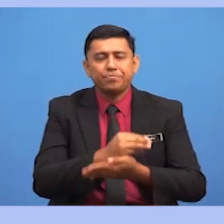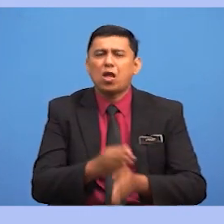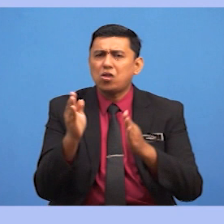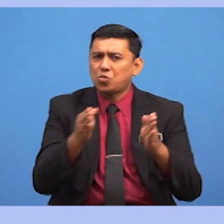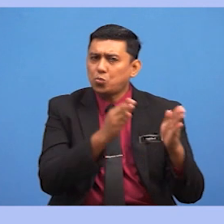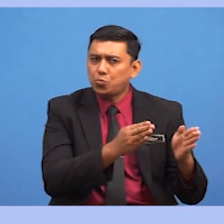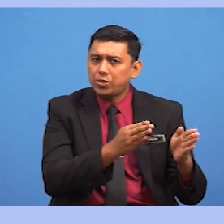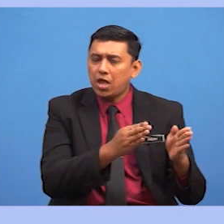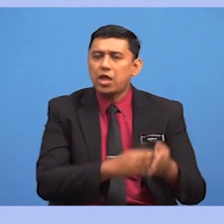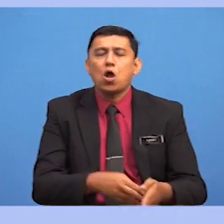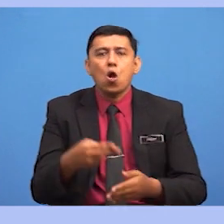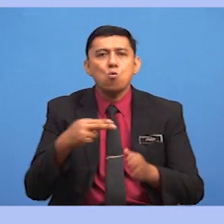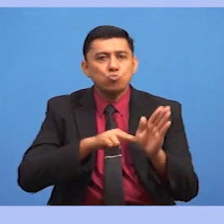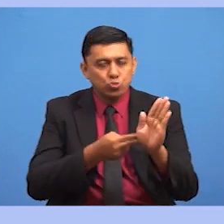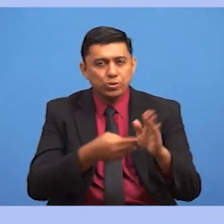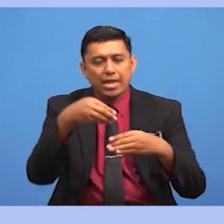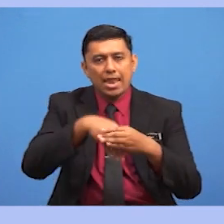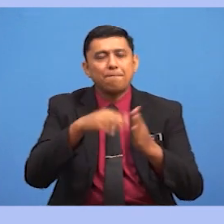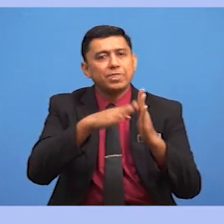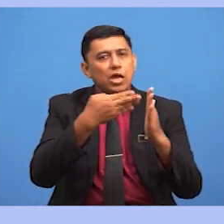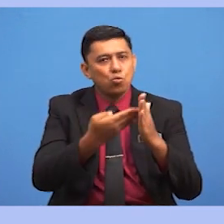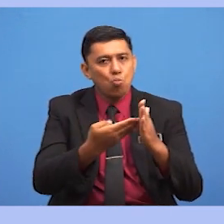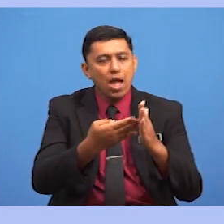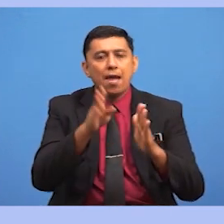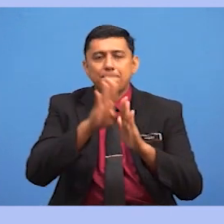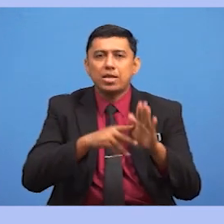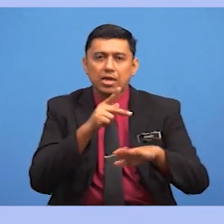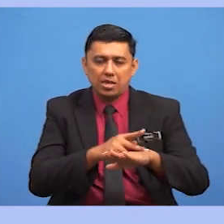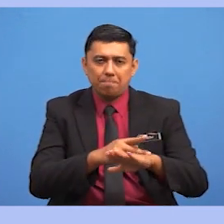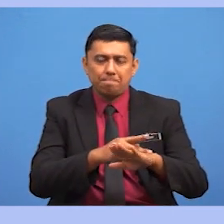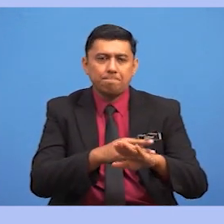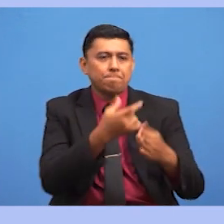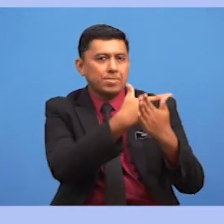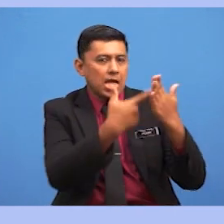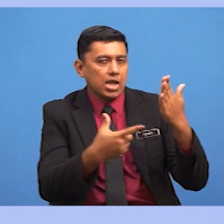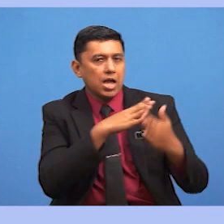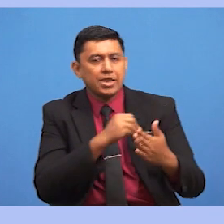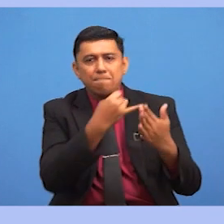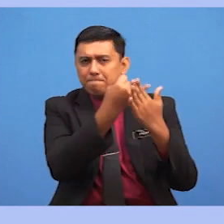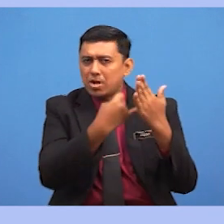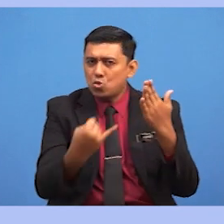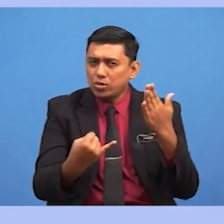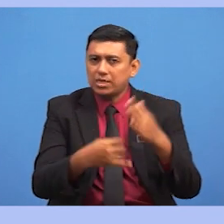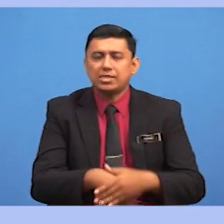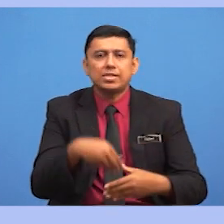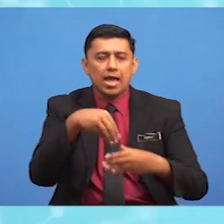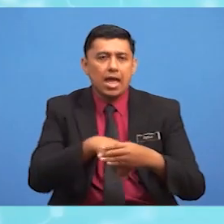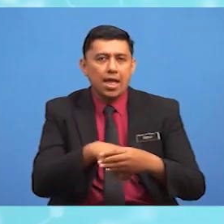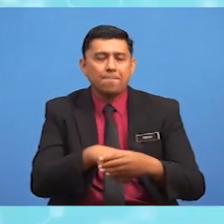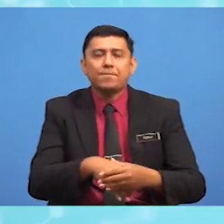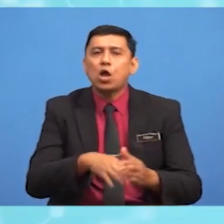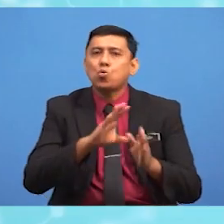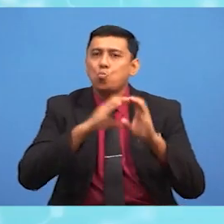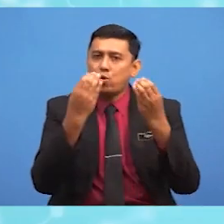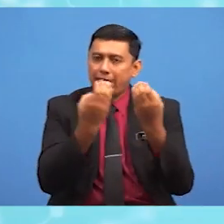unsur dalam jadual berkala. Melakar dan melukis susunan elektron unsur dalam kumpulan.